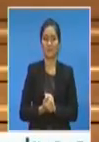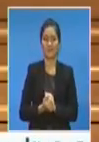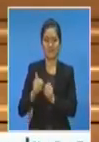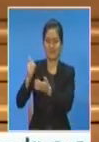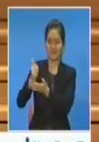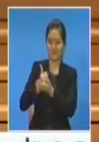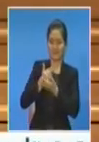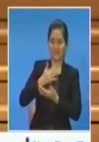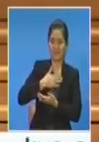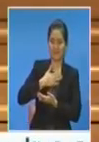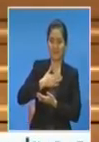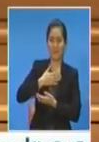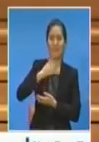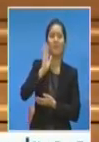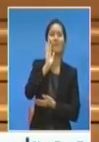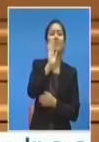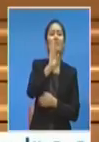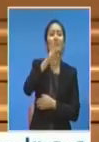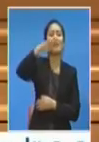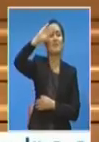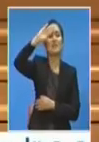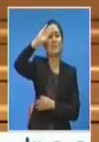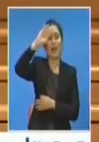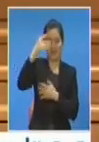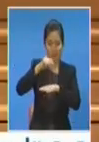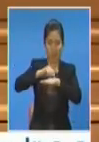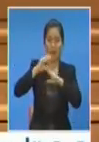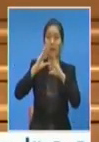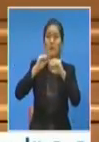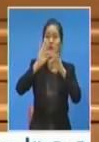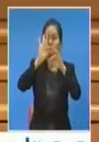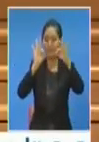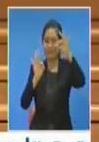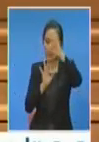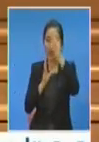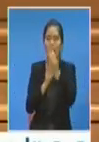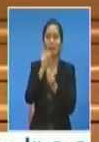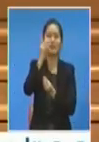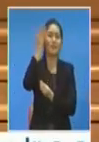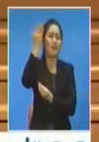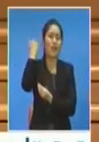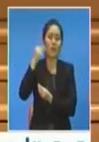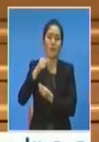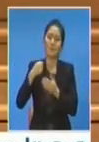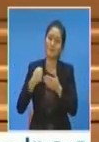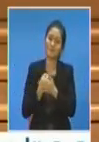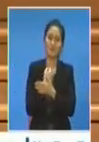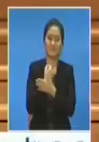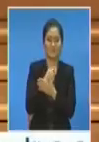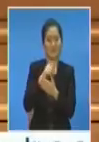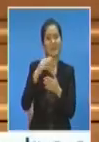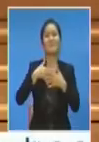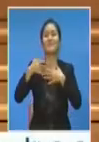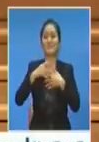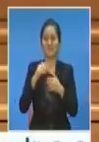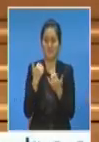านป่วยและได้เลื่อนเรื่องนี้มา1อาทิตย์1สัปดาห์ที่ผ่านมาก็เลยเปิดโอกาสให้ผมได้มีเวลาศึกษ